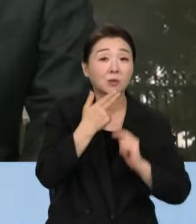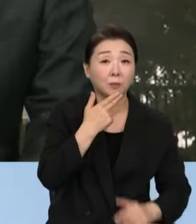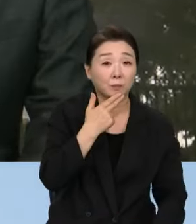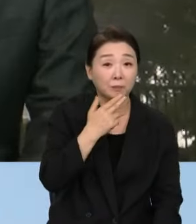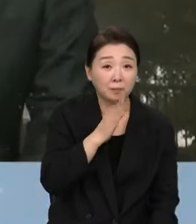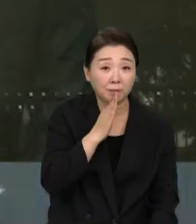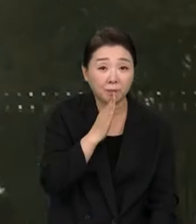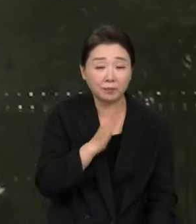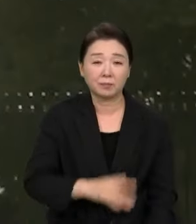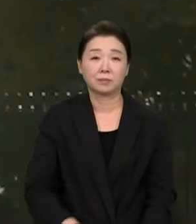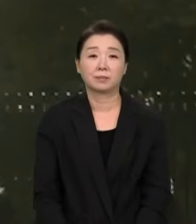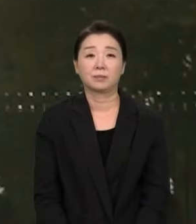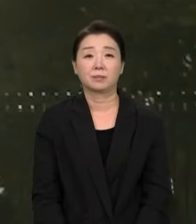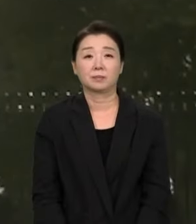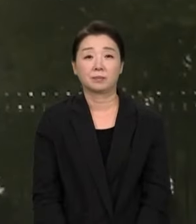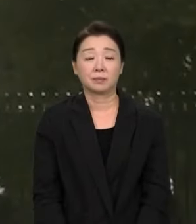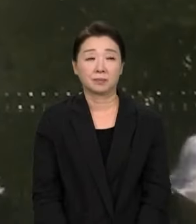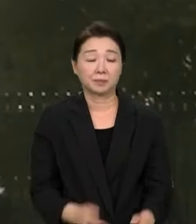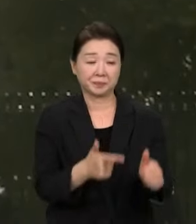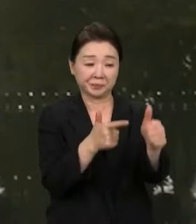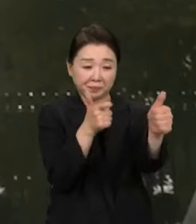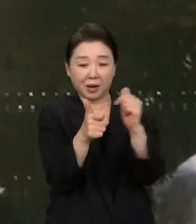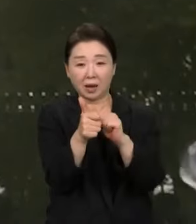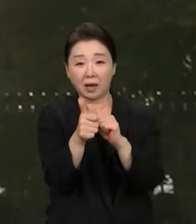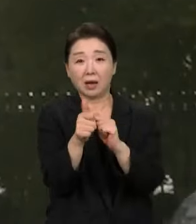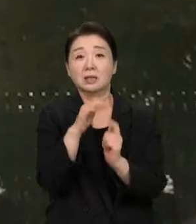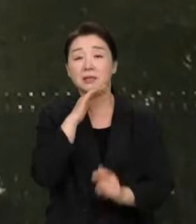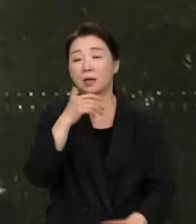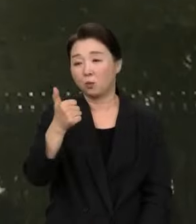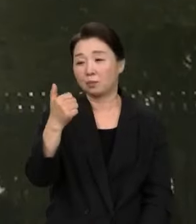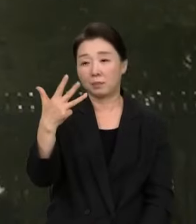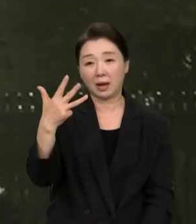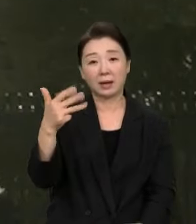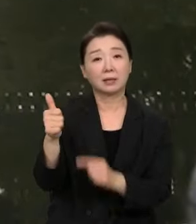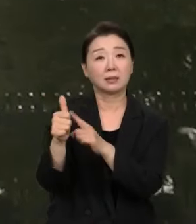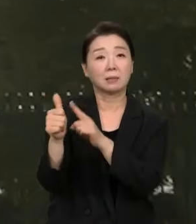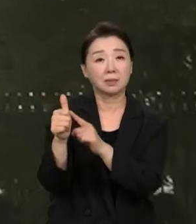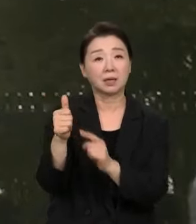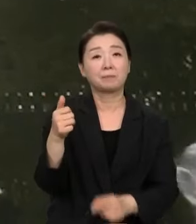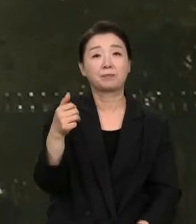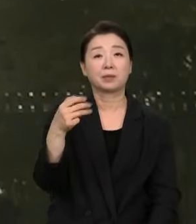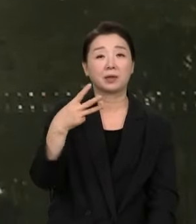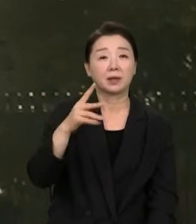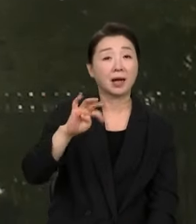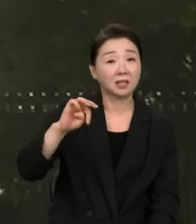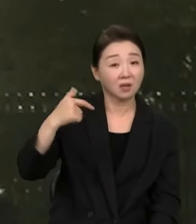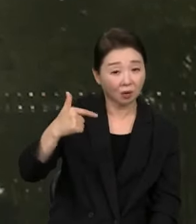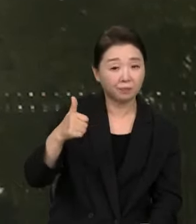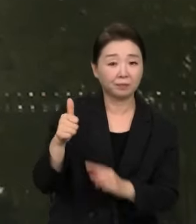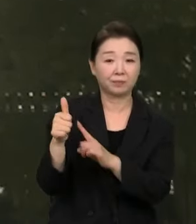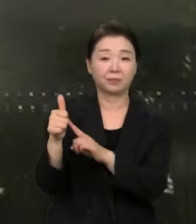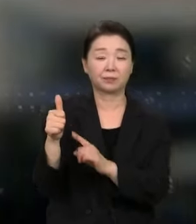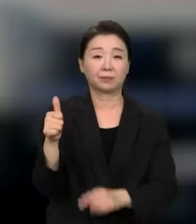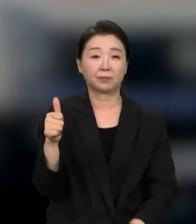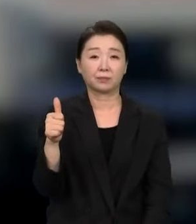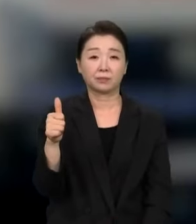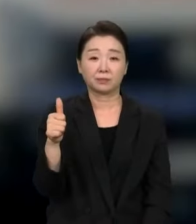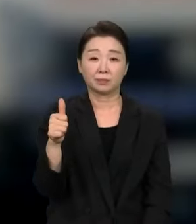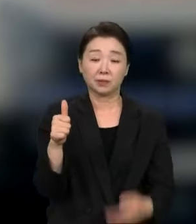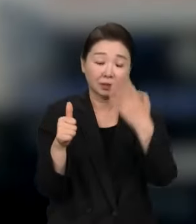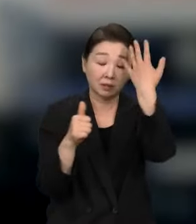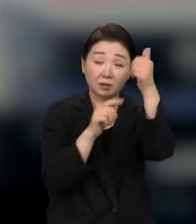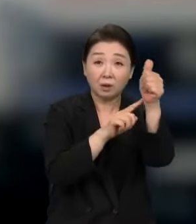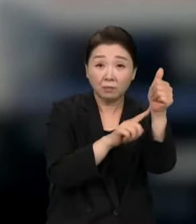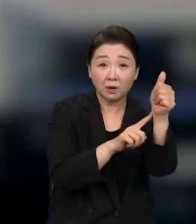하죠 그렇습니다 암살용 이자는 58세 남성 라이언 웨슬리 스로 습니다 트럼프가